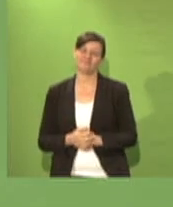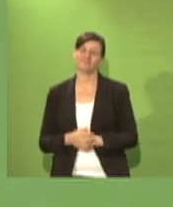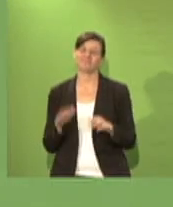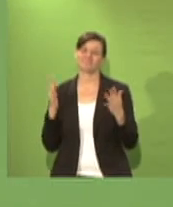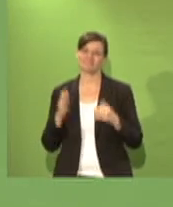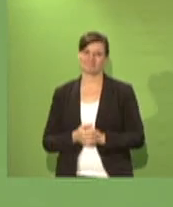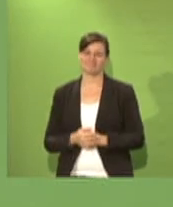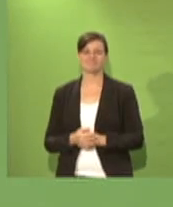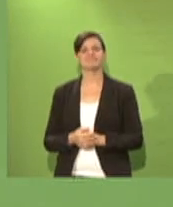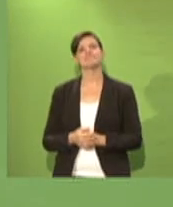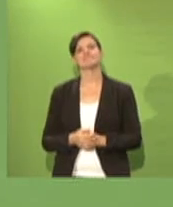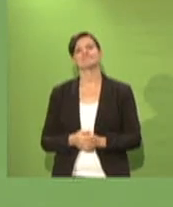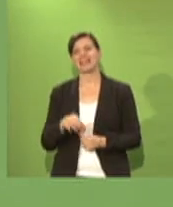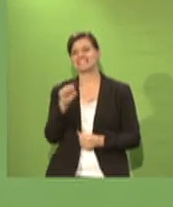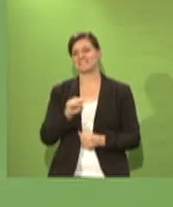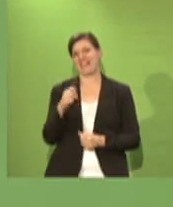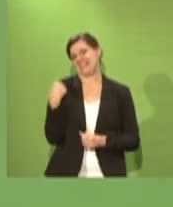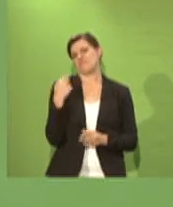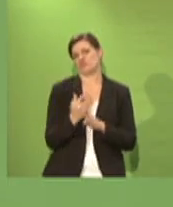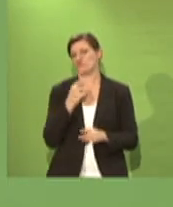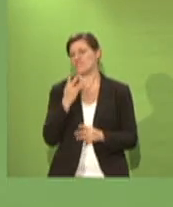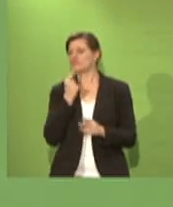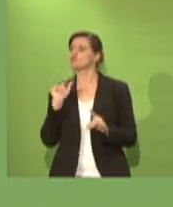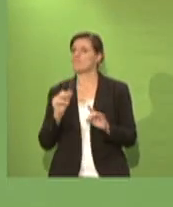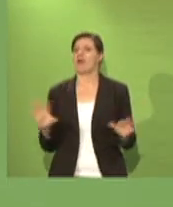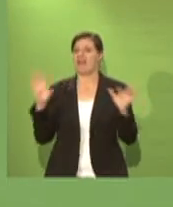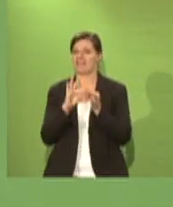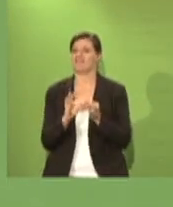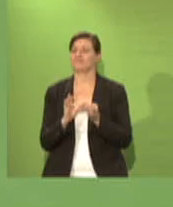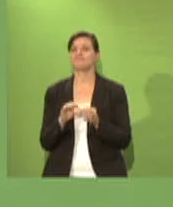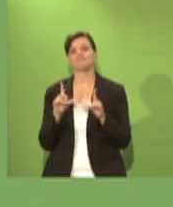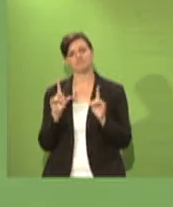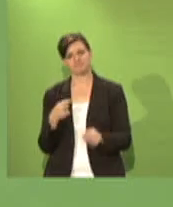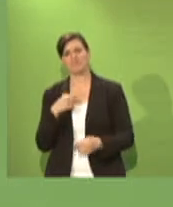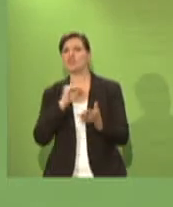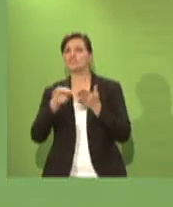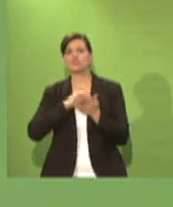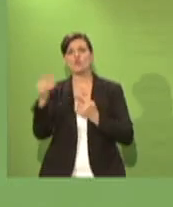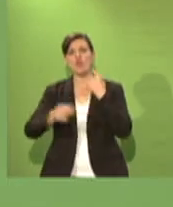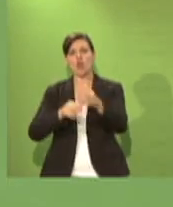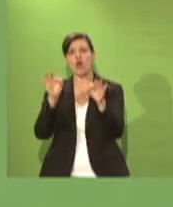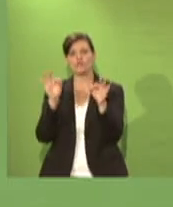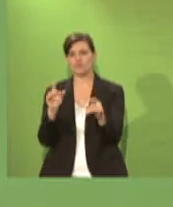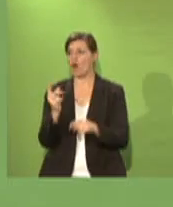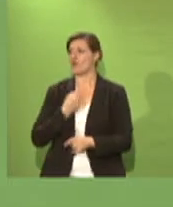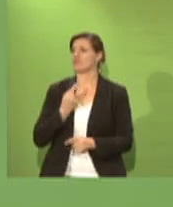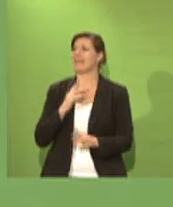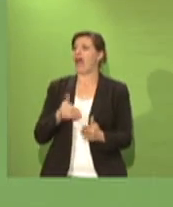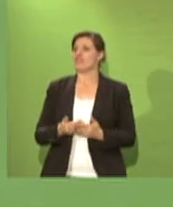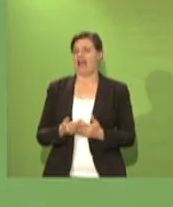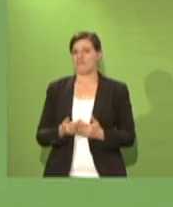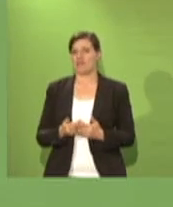ich will das noch mal aufgreifen, der Sven hat das ja gesagt, das ist unser Verdienst, dass das mit der Schule so wunderbar aufgeht. Wir haben uns